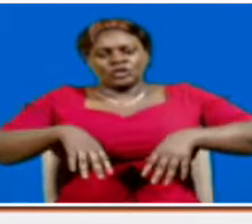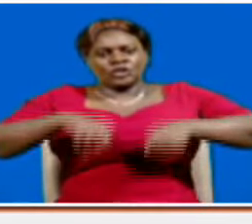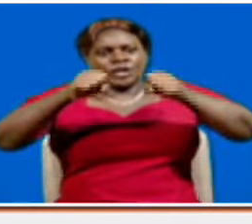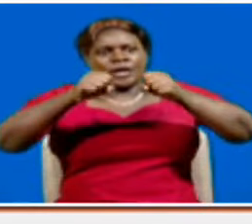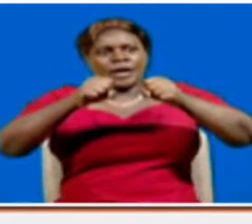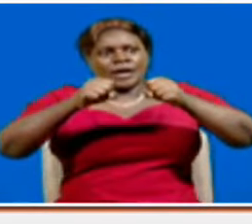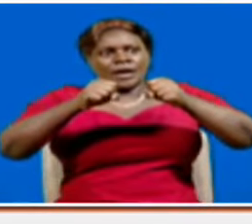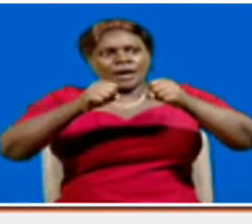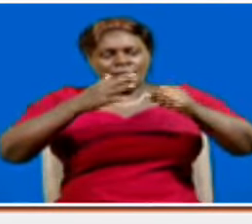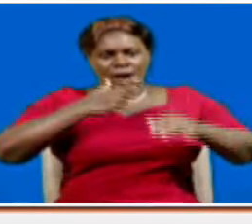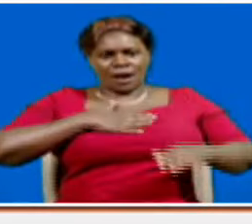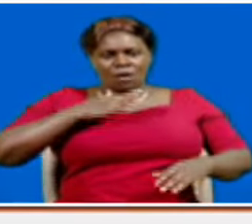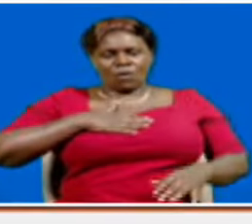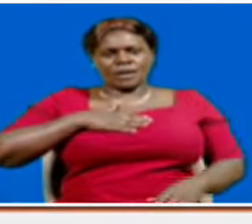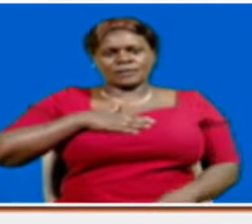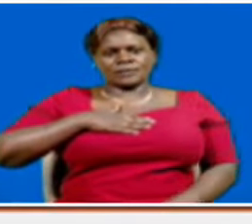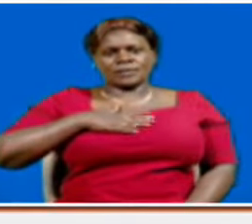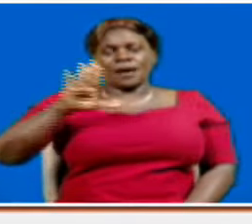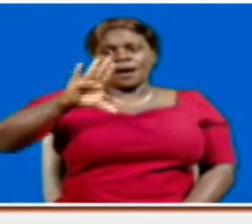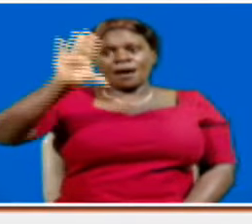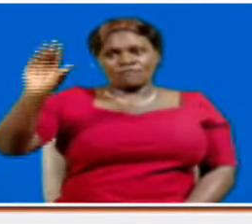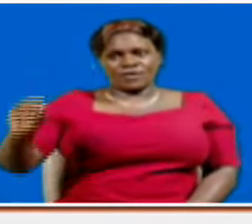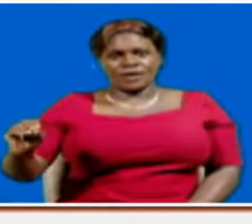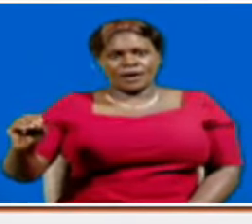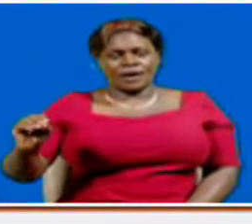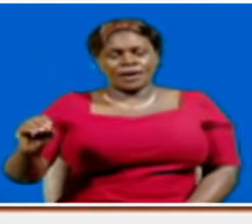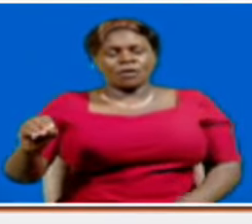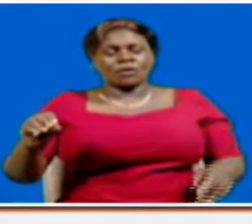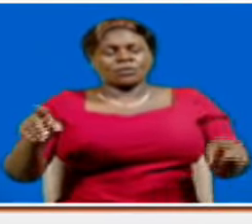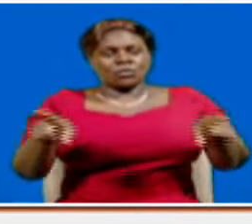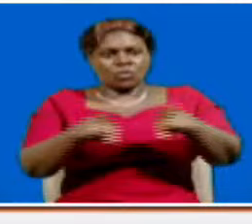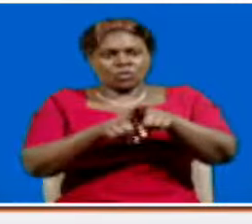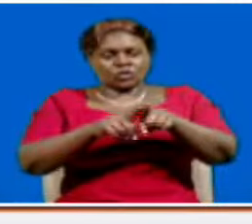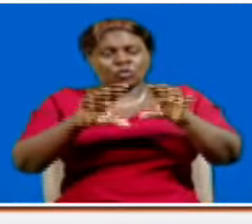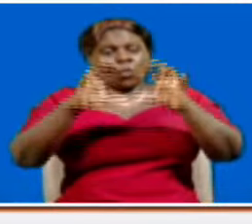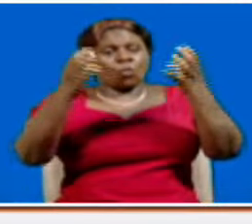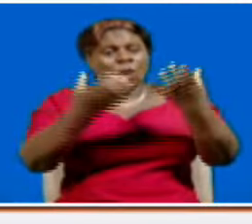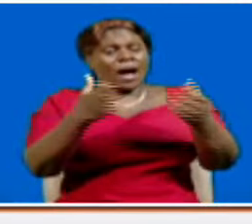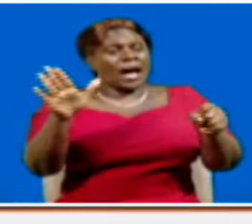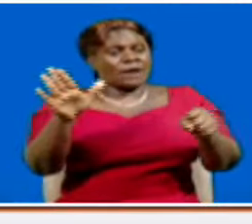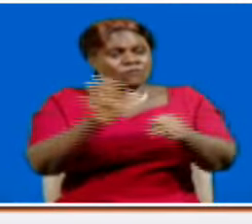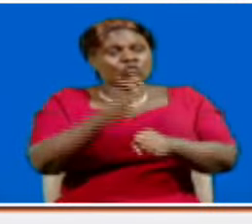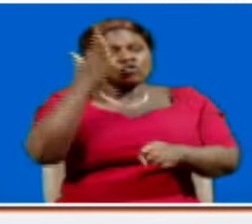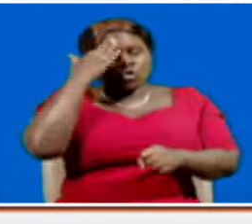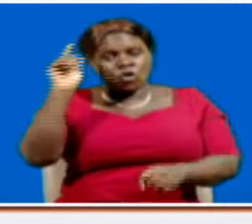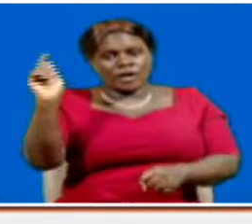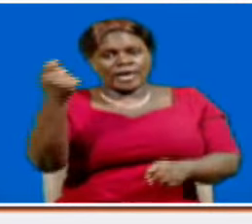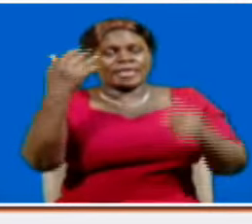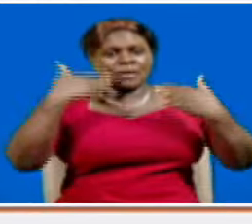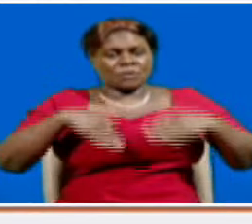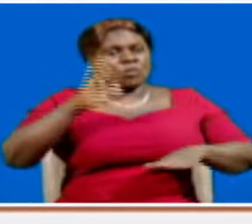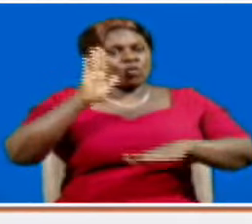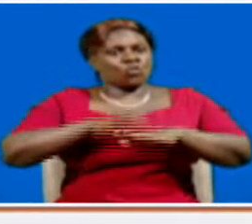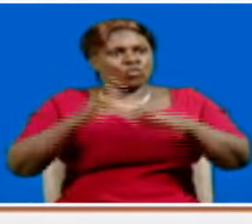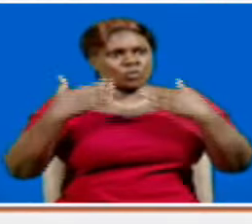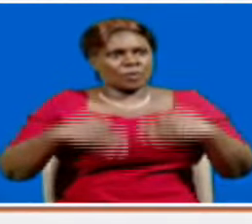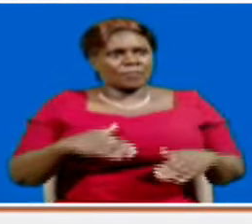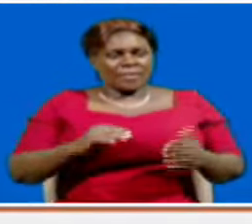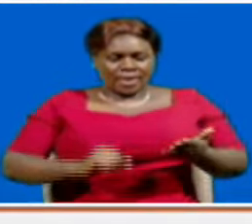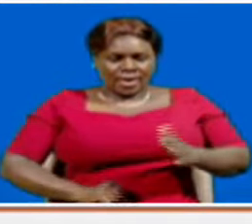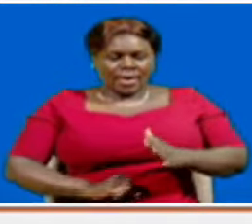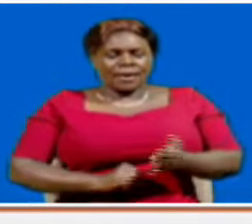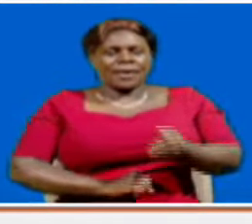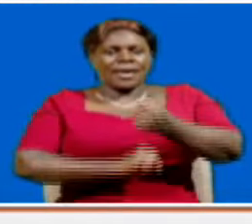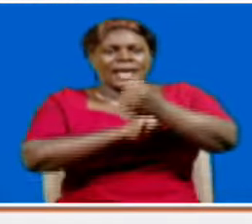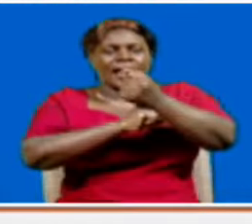wa kule ndio pia dunia mzima ijue wa Kenya ni watu wangwana. Kwa hivyo tusaidie Raila